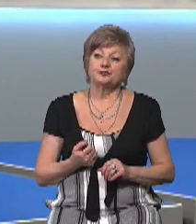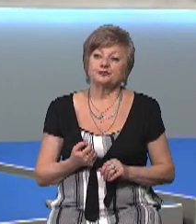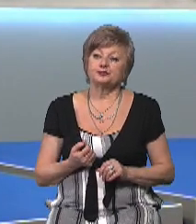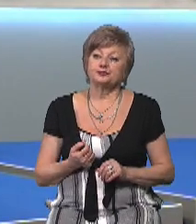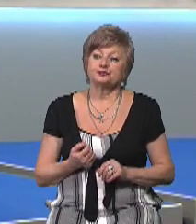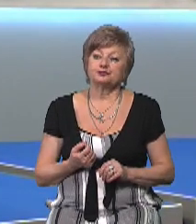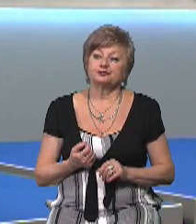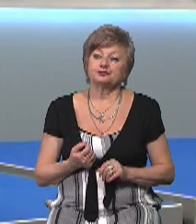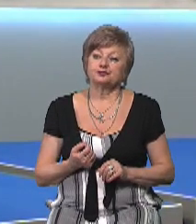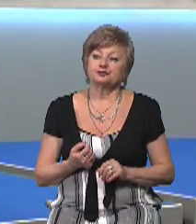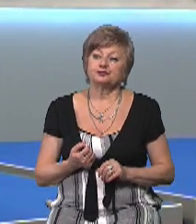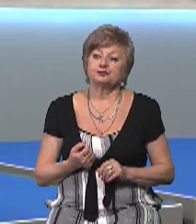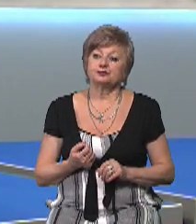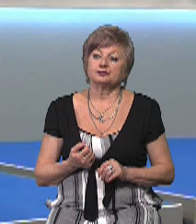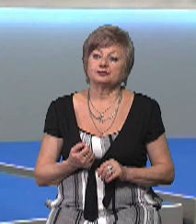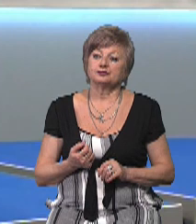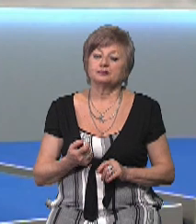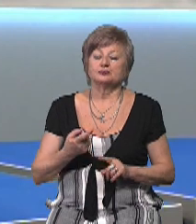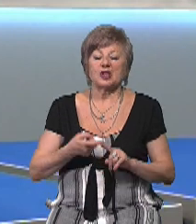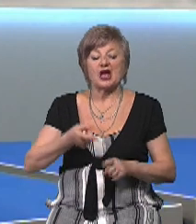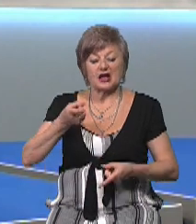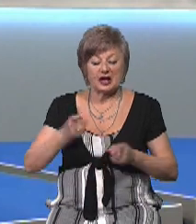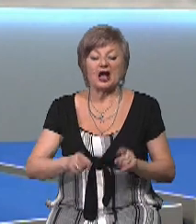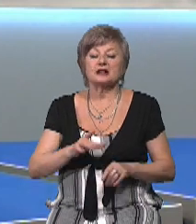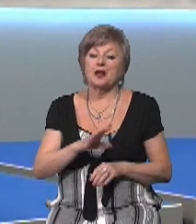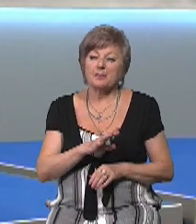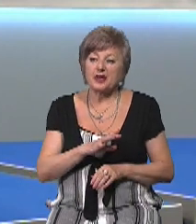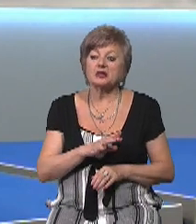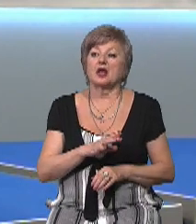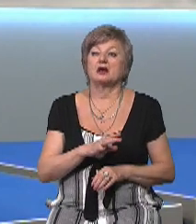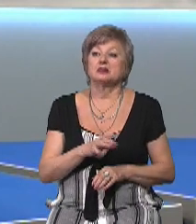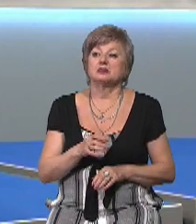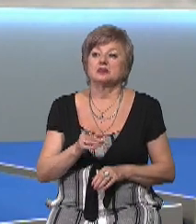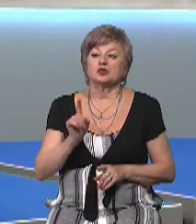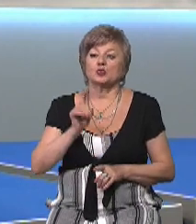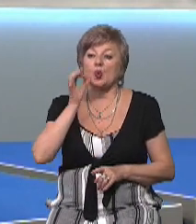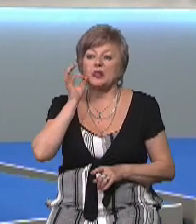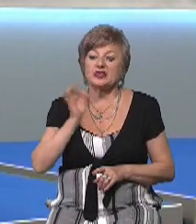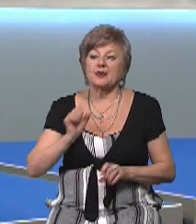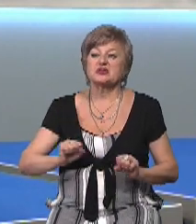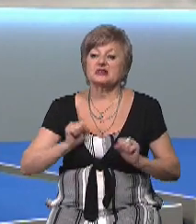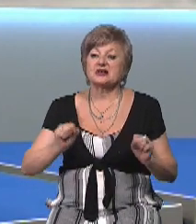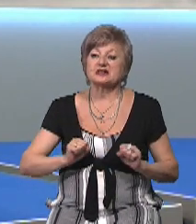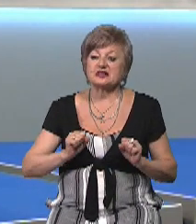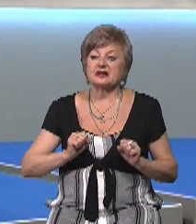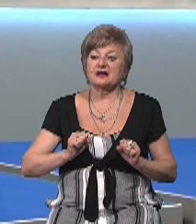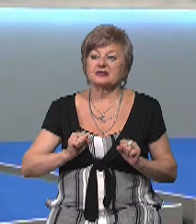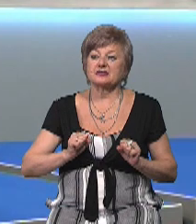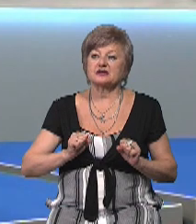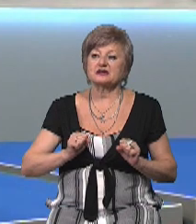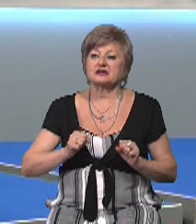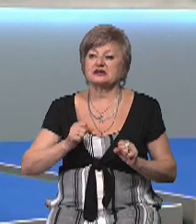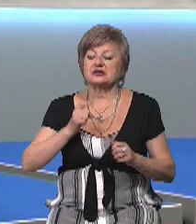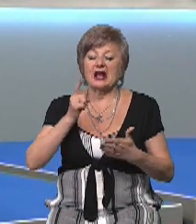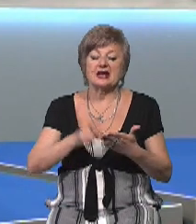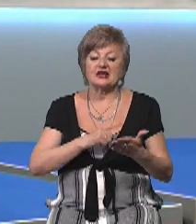це, по суті, сумні реалії, які були, про те, що німці намагалися якимось чином ліквідувати наслідки